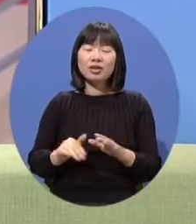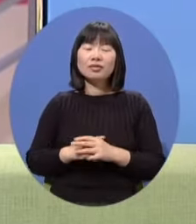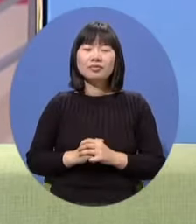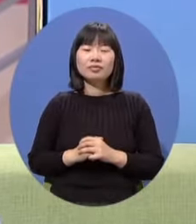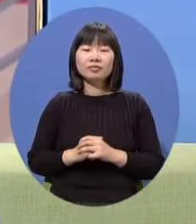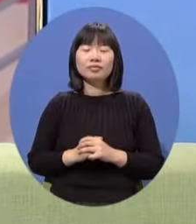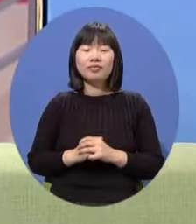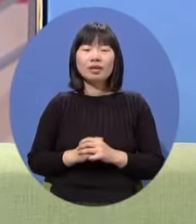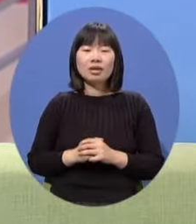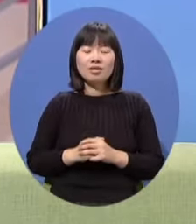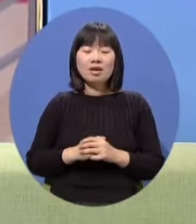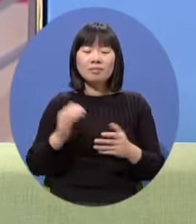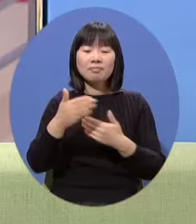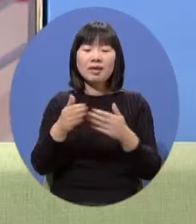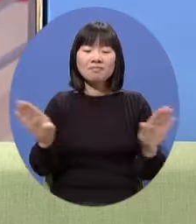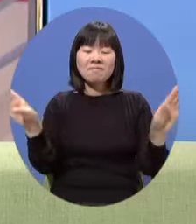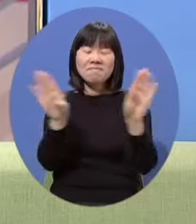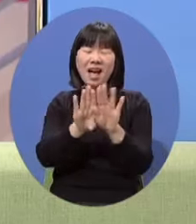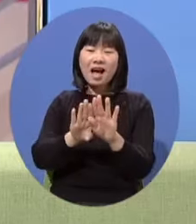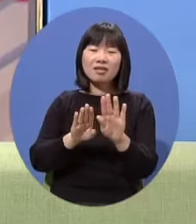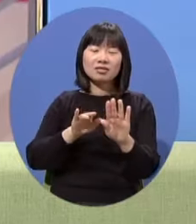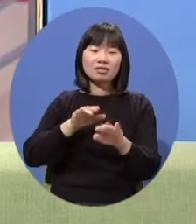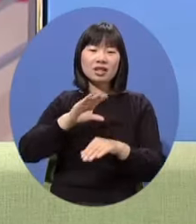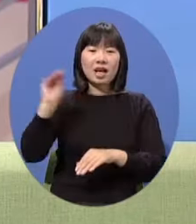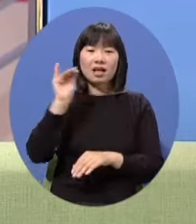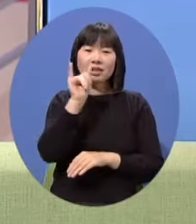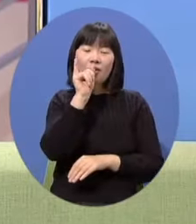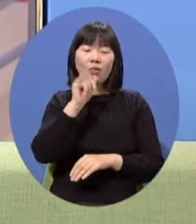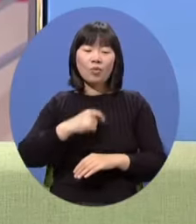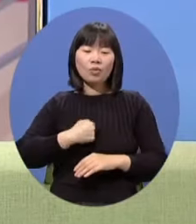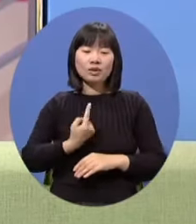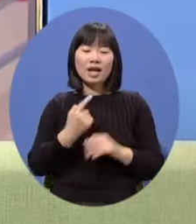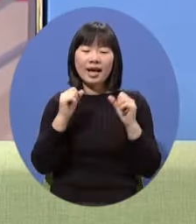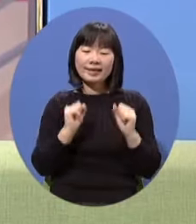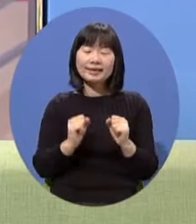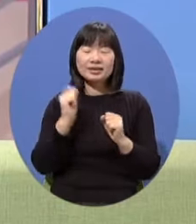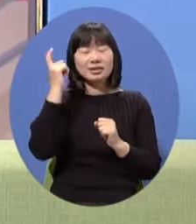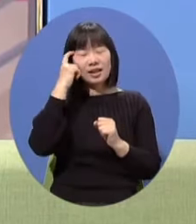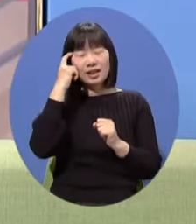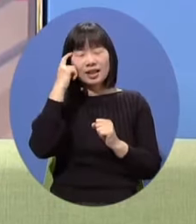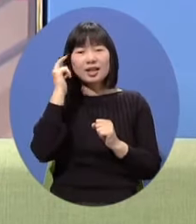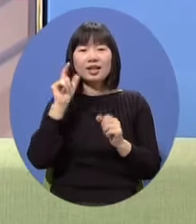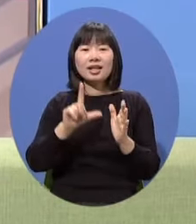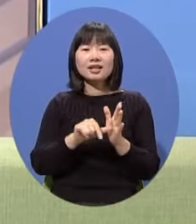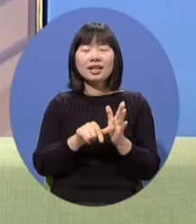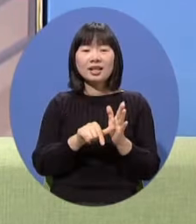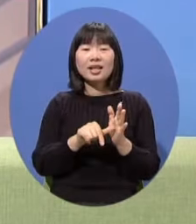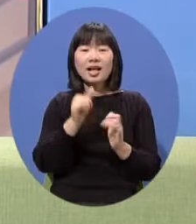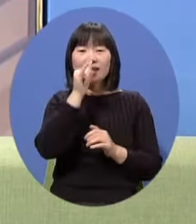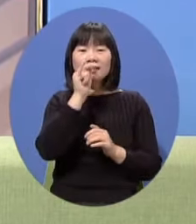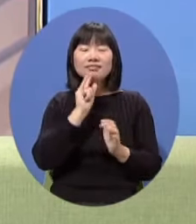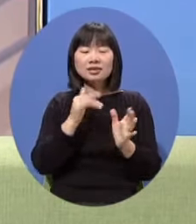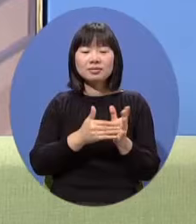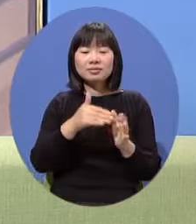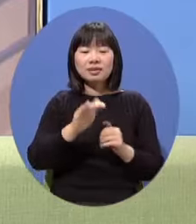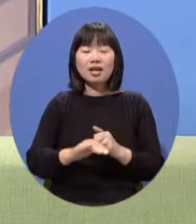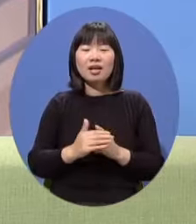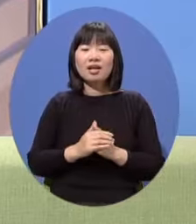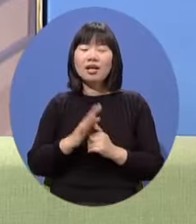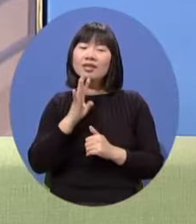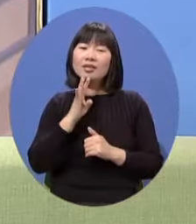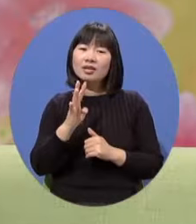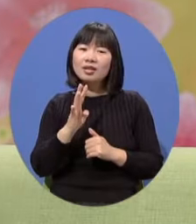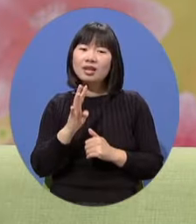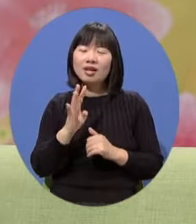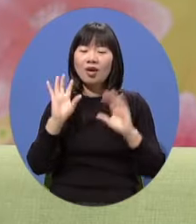이렇게 방문을 쾅 닫고 이제 나간다든가 혼자 있으려고만 이렇게 하는 시간이 있는데 아니 이제